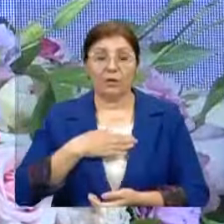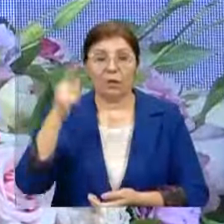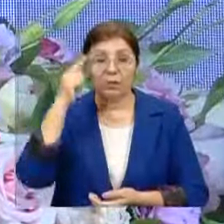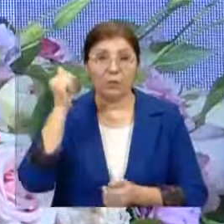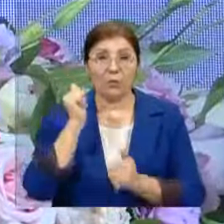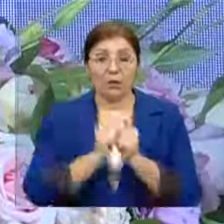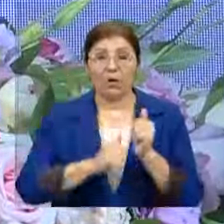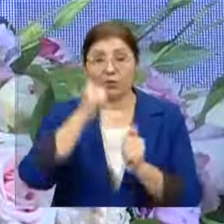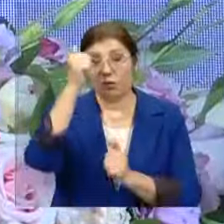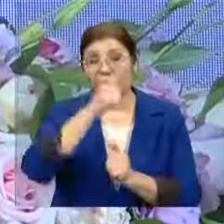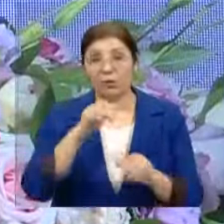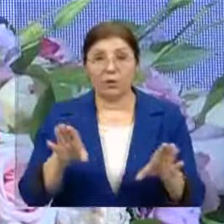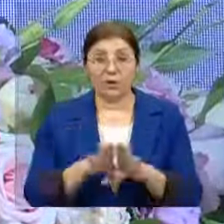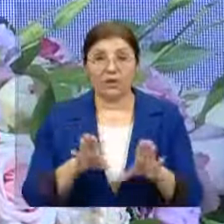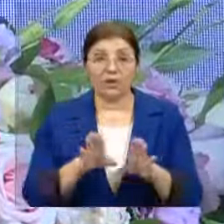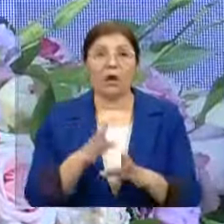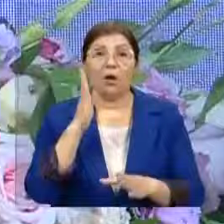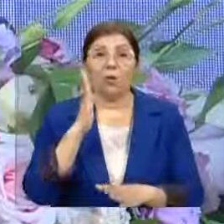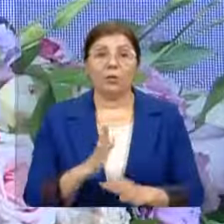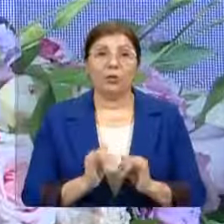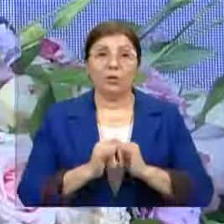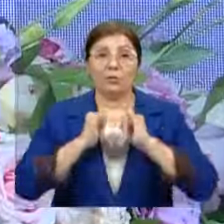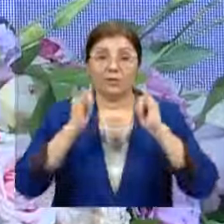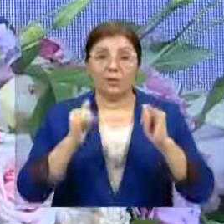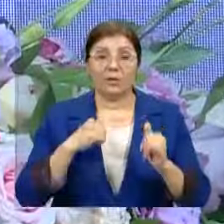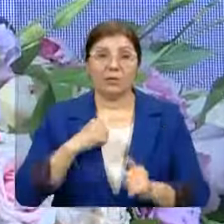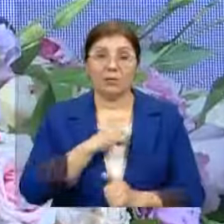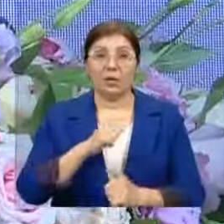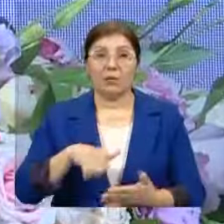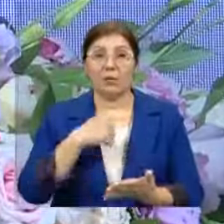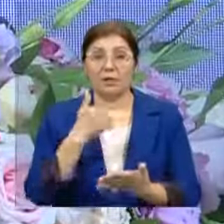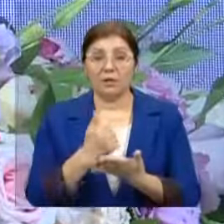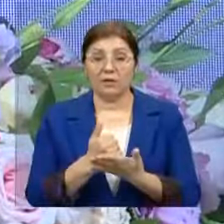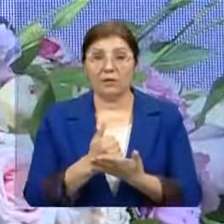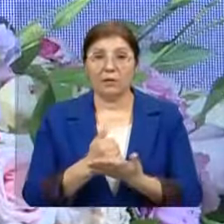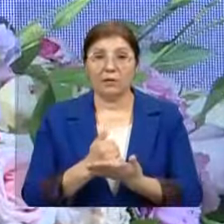год эта цифра будет только расти. Самое главное, через